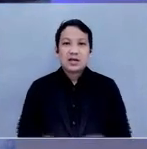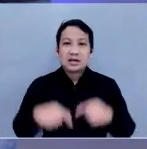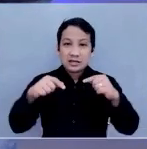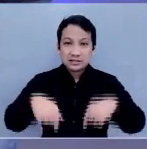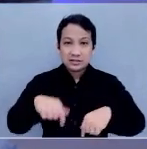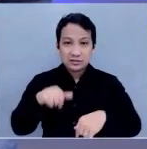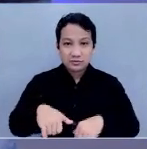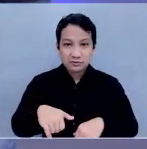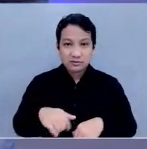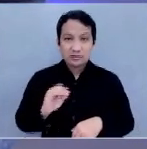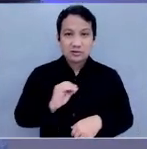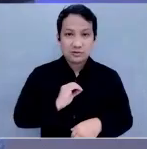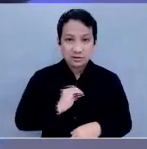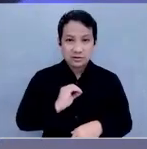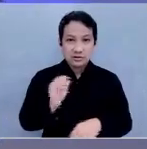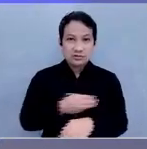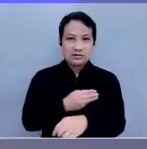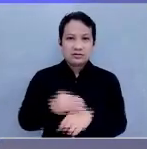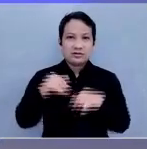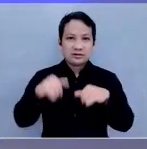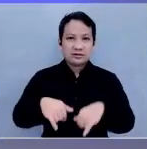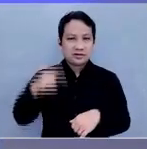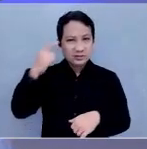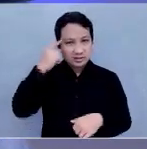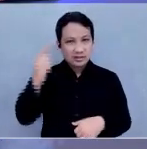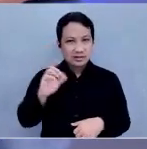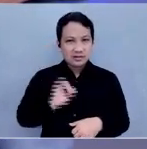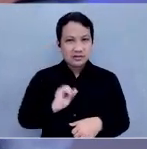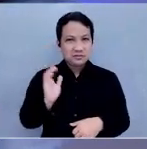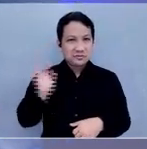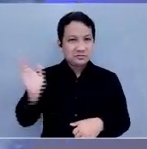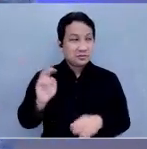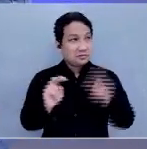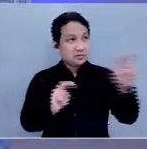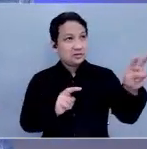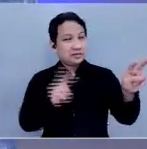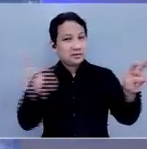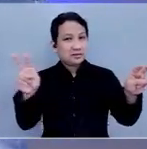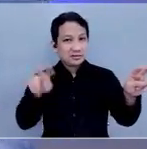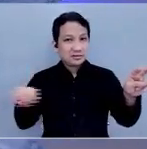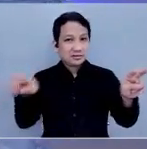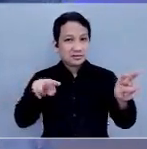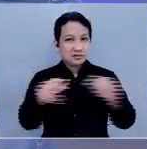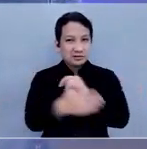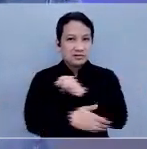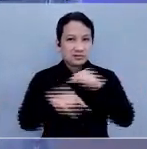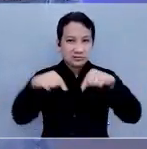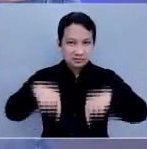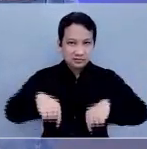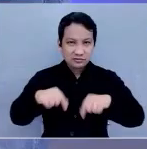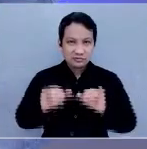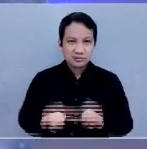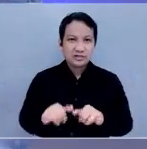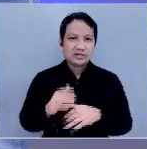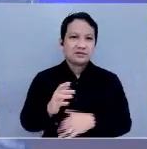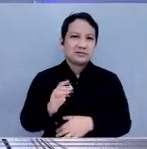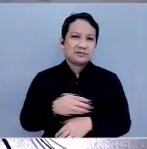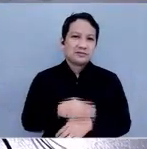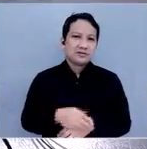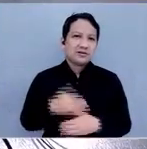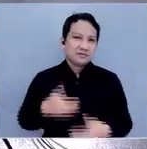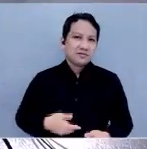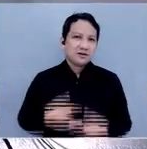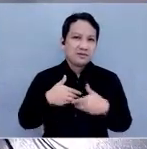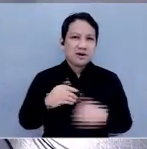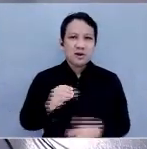sariling musika. Oo naman. Bago tayo tumingin sa musika ng ibang bansa, dito muna, di ba? Nice. Pagmalaki natin yung atin. No?